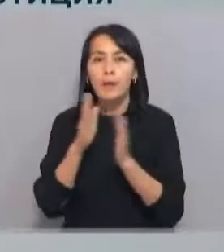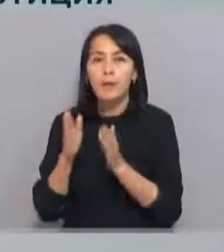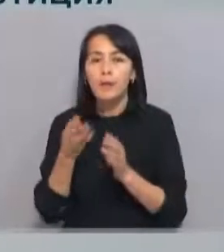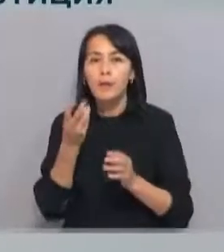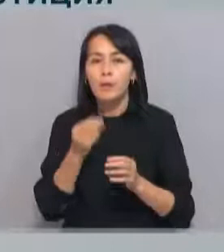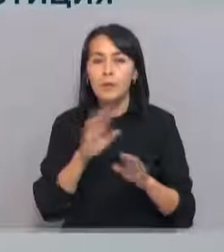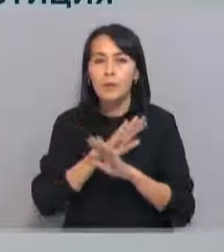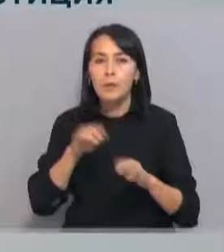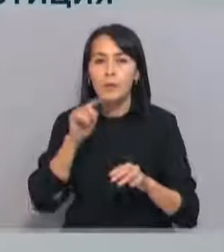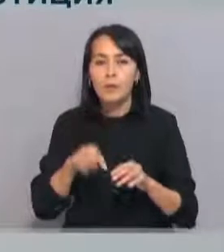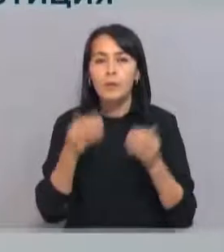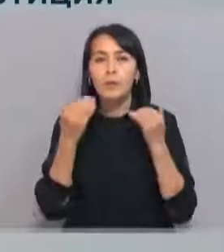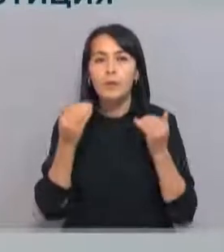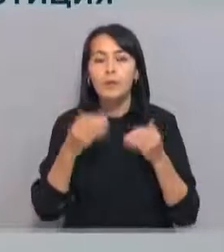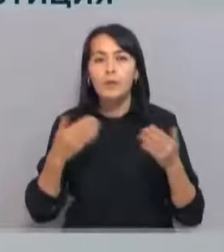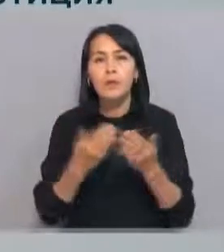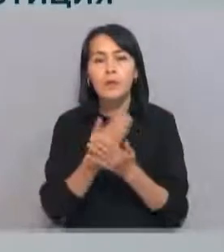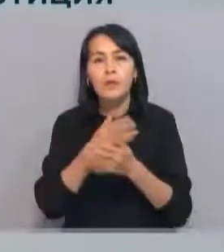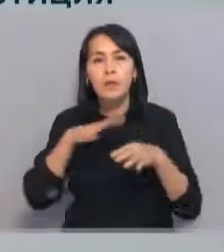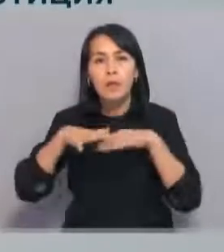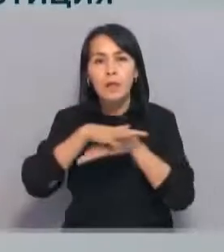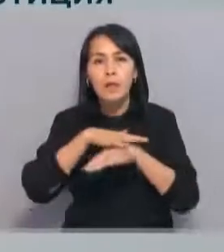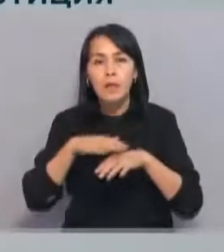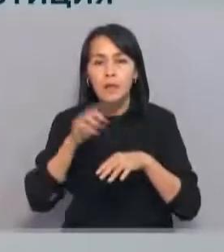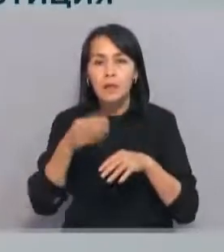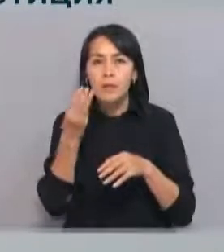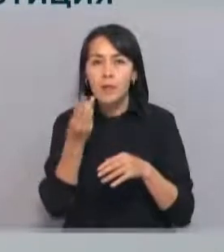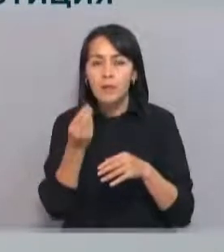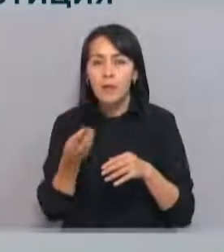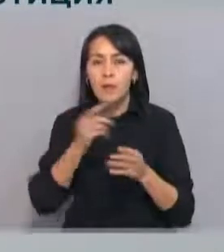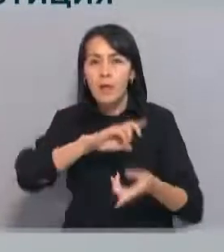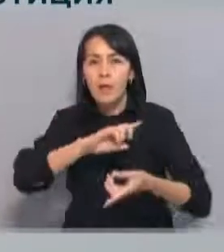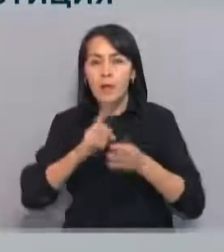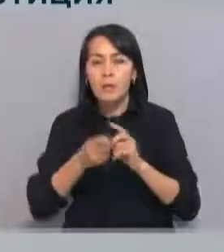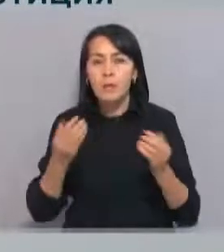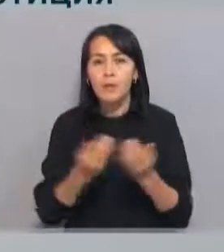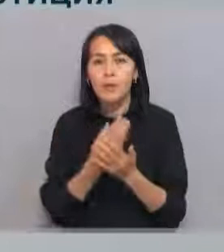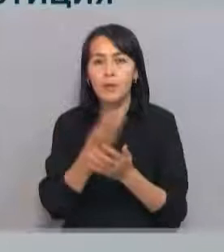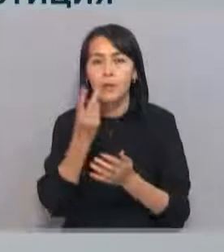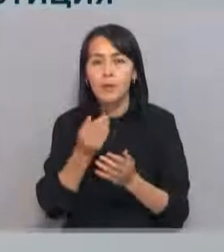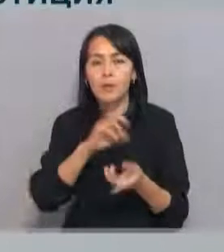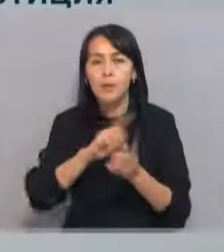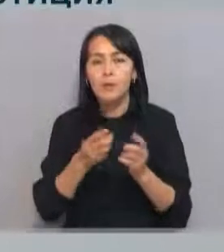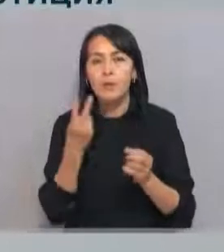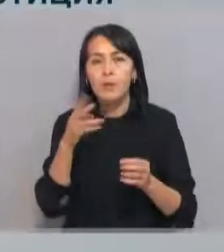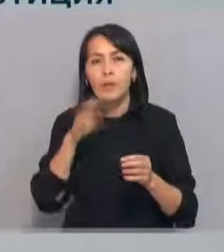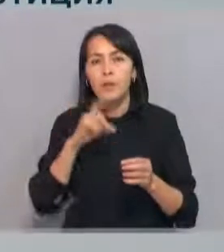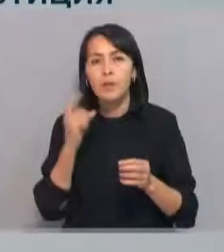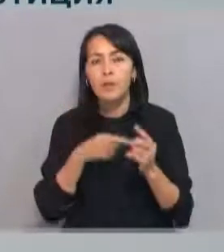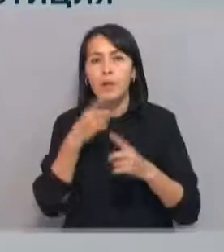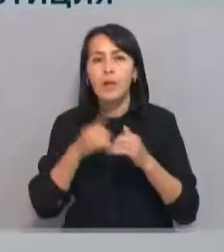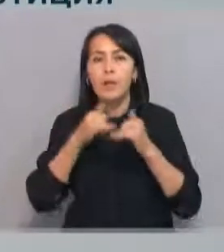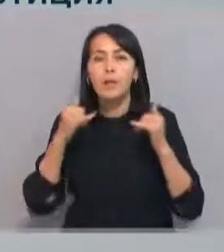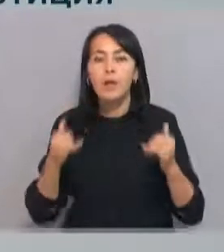тарту көзделген. Бұл дегеніміз монополиялы нарықтарда тарифті инвестицияға айырбастау деген жаңа тариф саясат. Екіншіден экономиканы одан